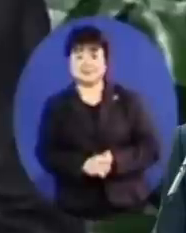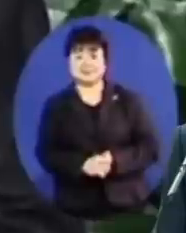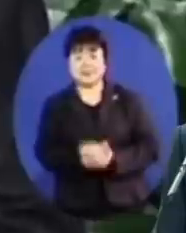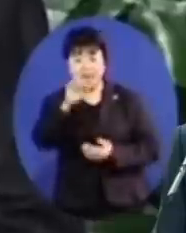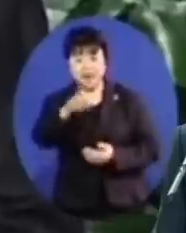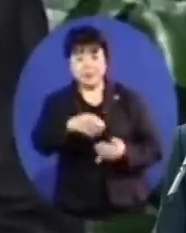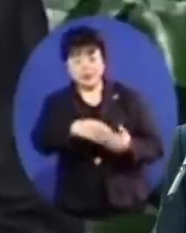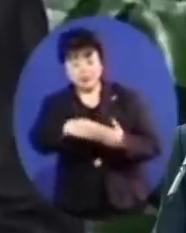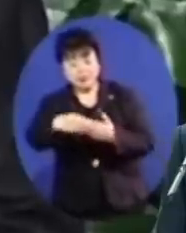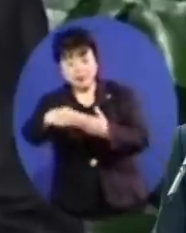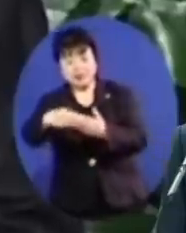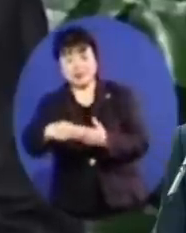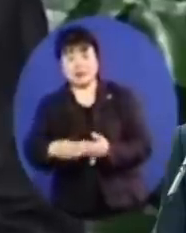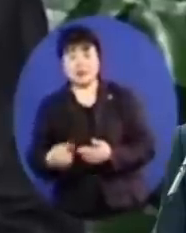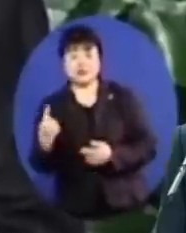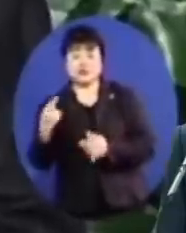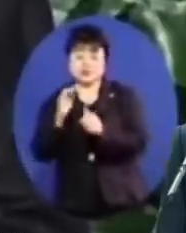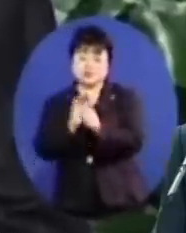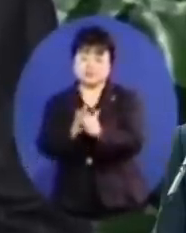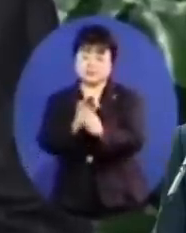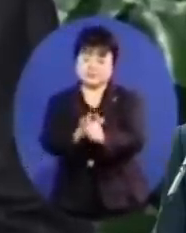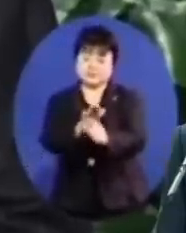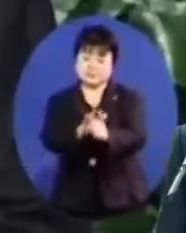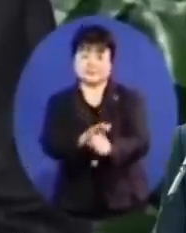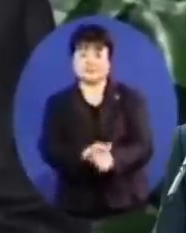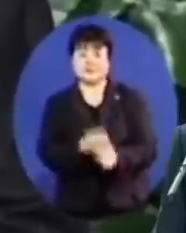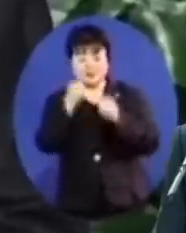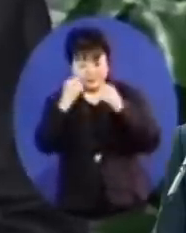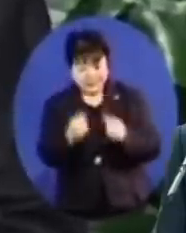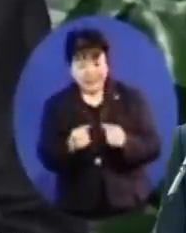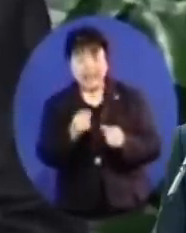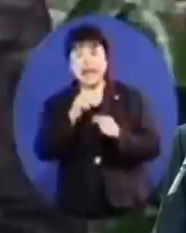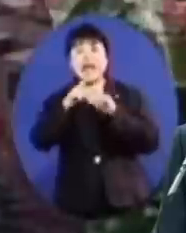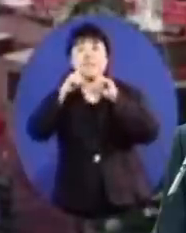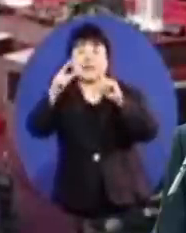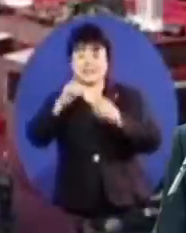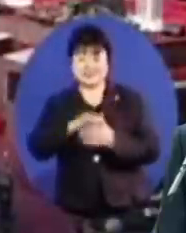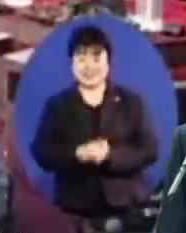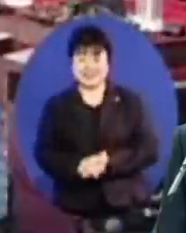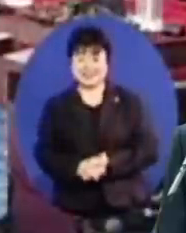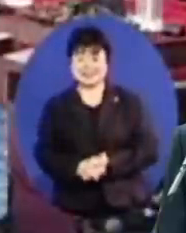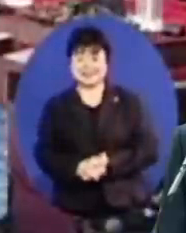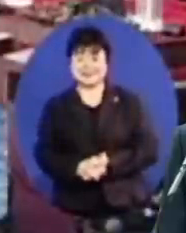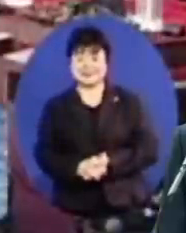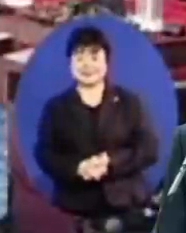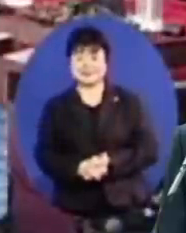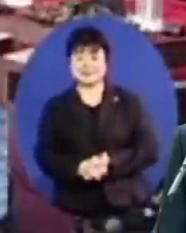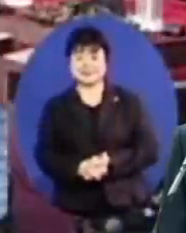앞에서 끌어주고 뒤에서 밀면서 살라고 주님께서 말씀하고 있는 것입니다.